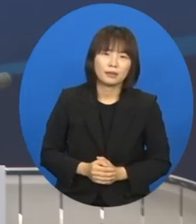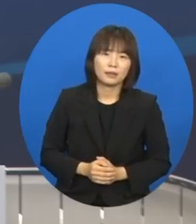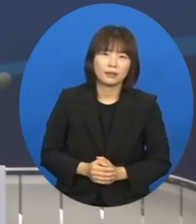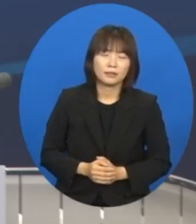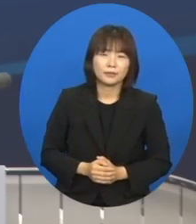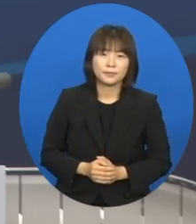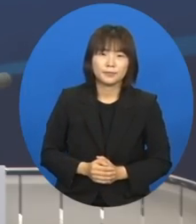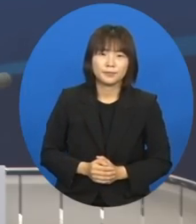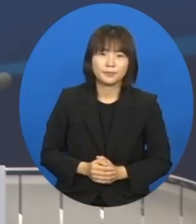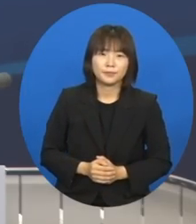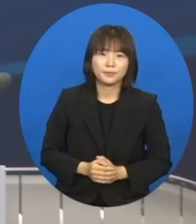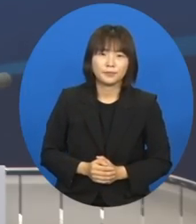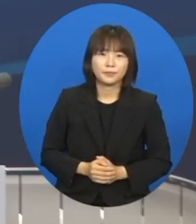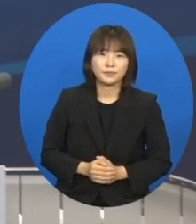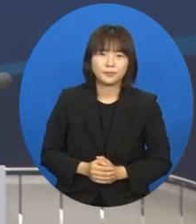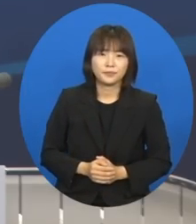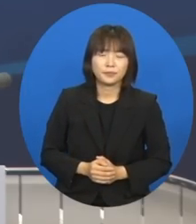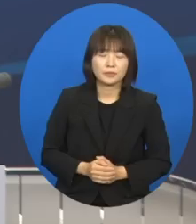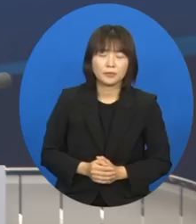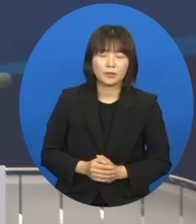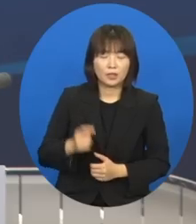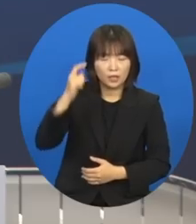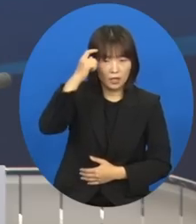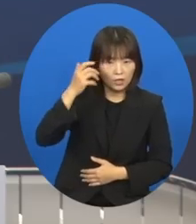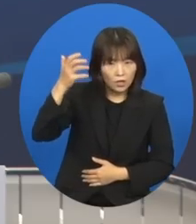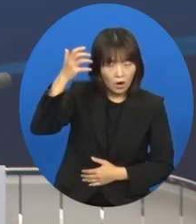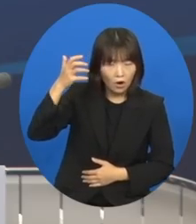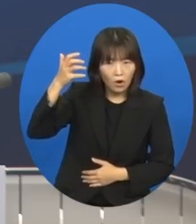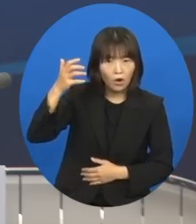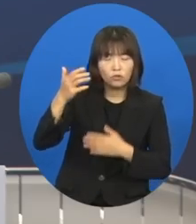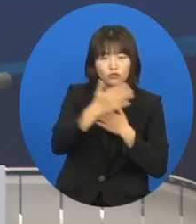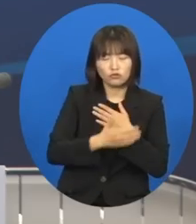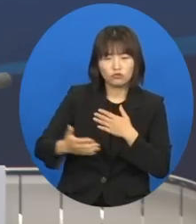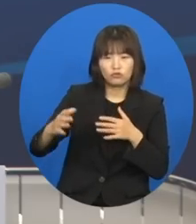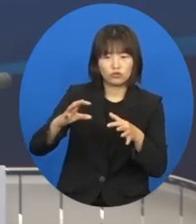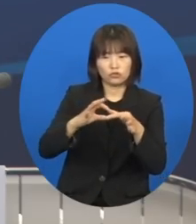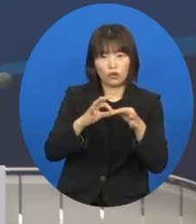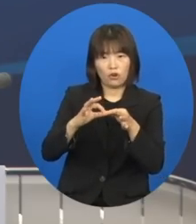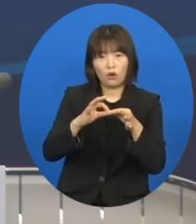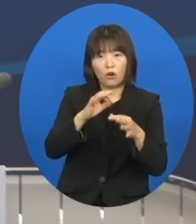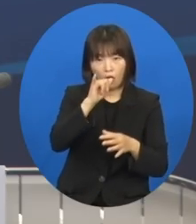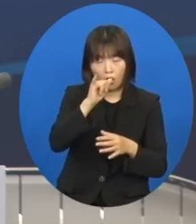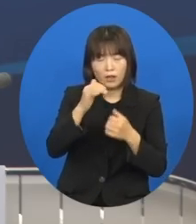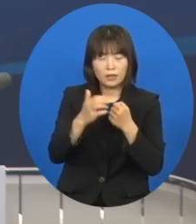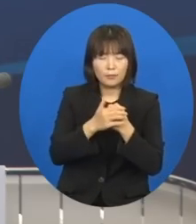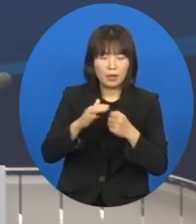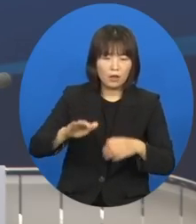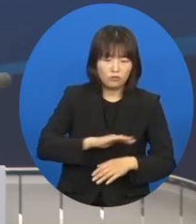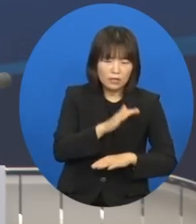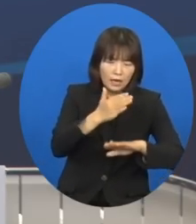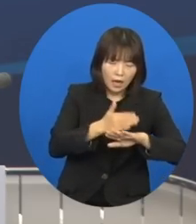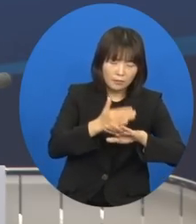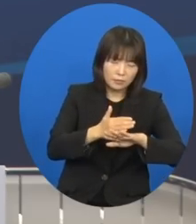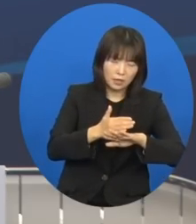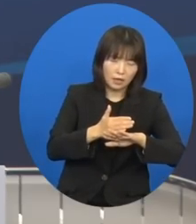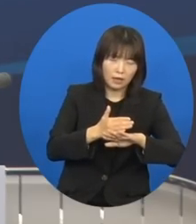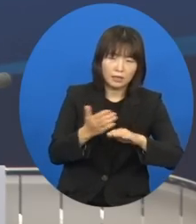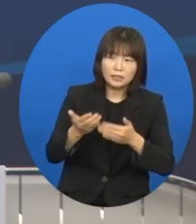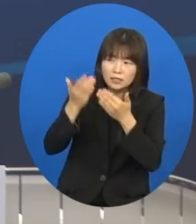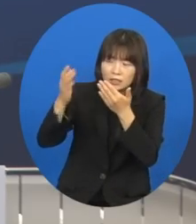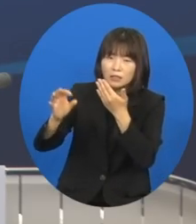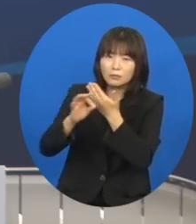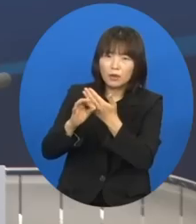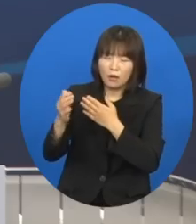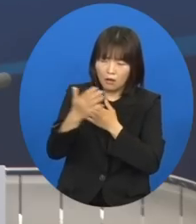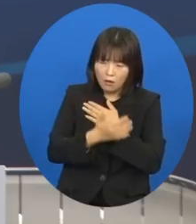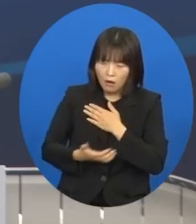계속해서 영혼 육은 연결되어 있어서 결국 우리가 감사가 넘치면 이 통증도 어느 순간